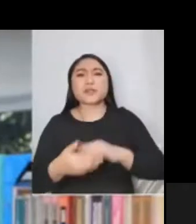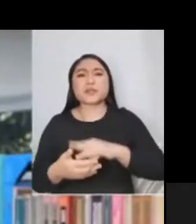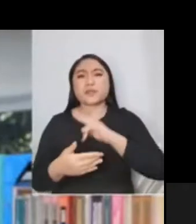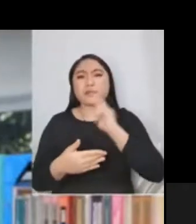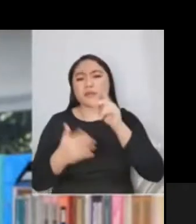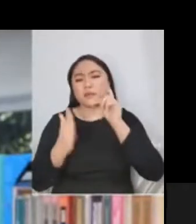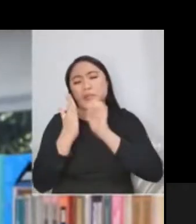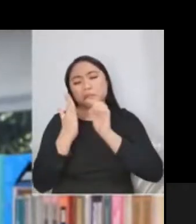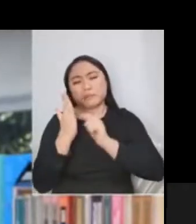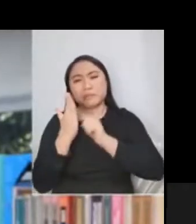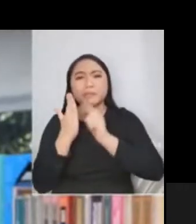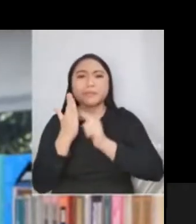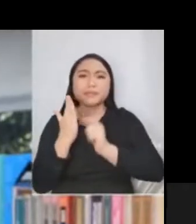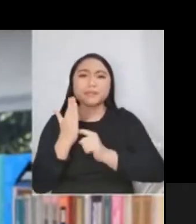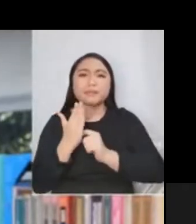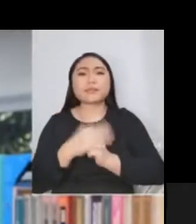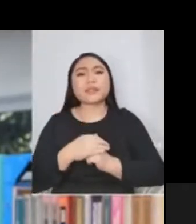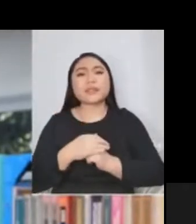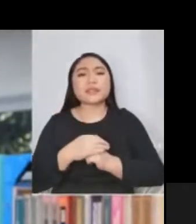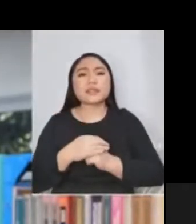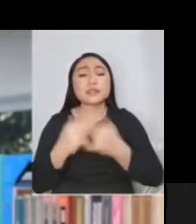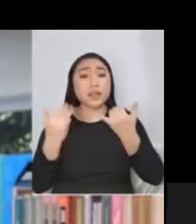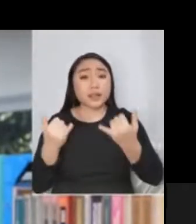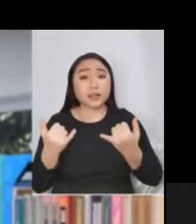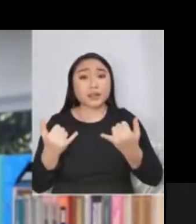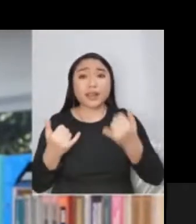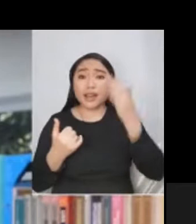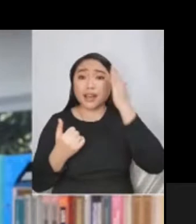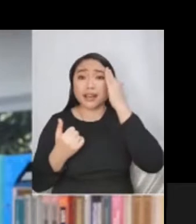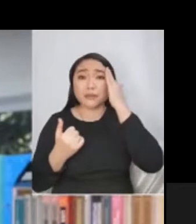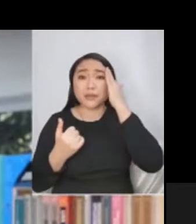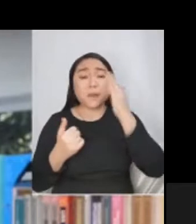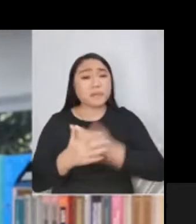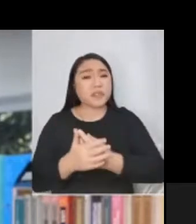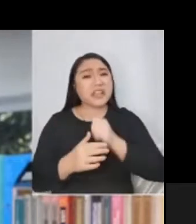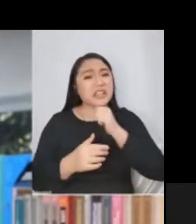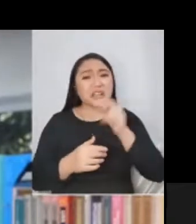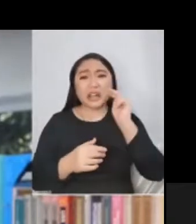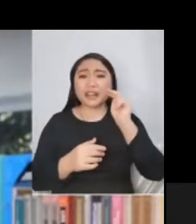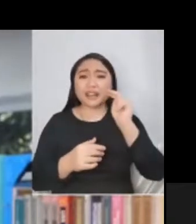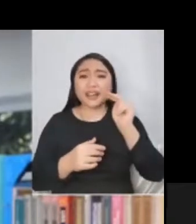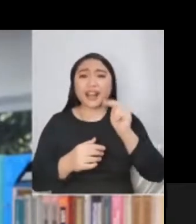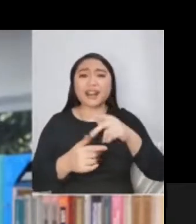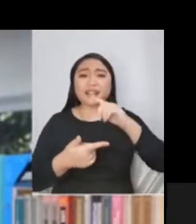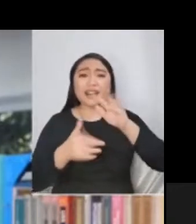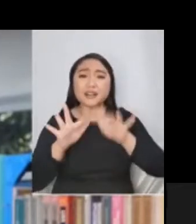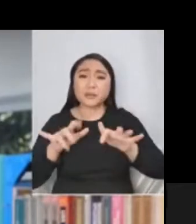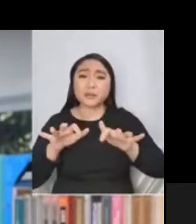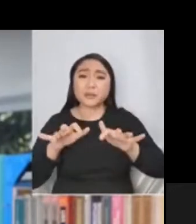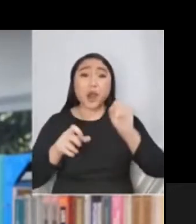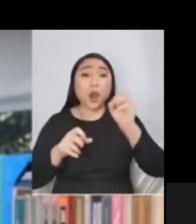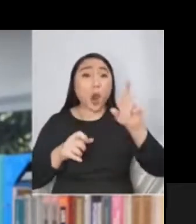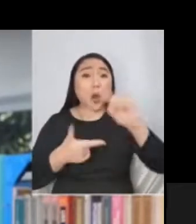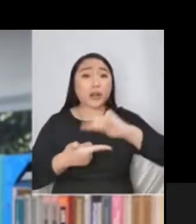a few keystrokes. Sa kasalukuyan nga, hindi mo na kailangan ng PC or